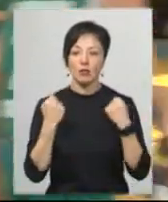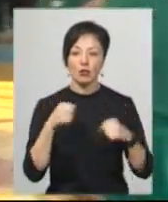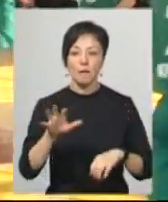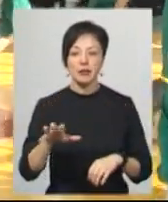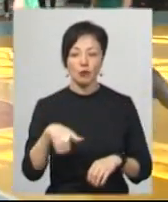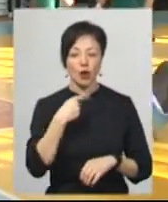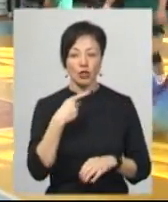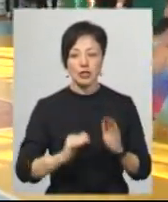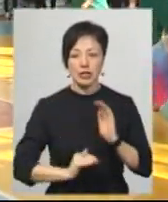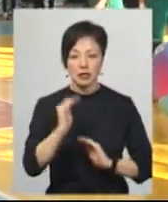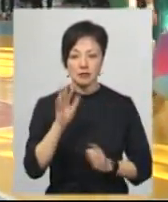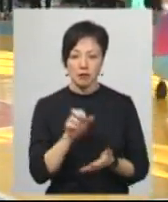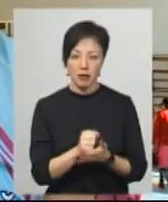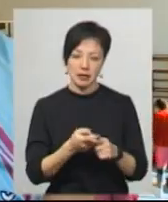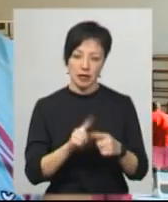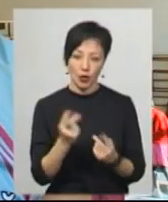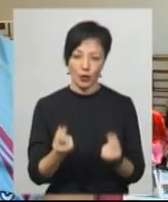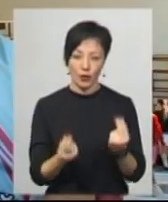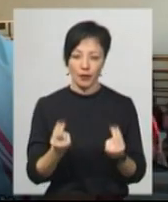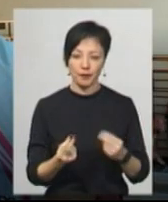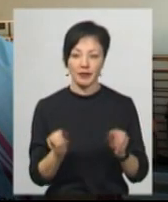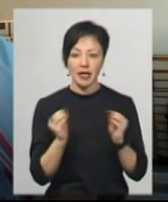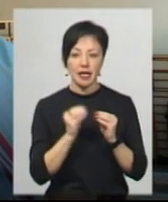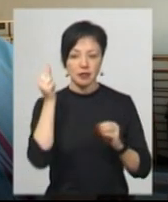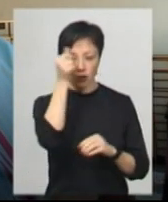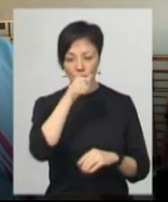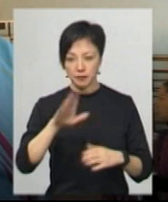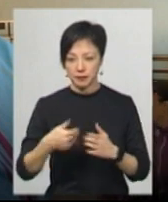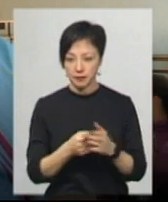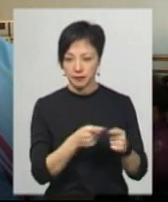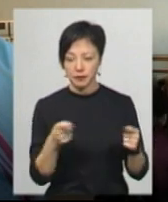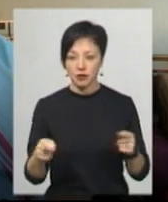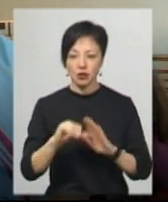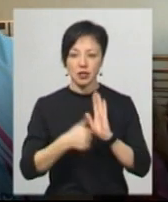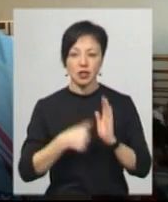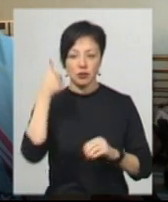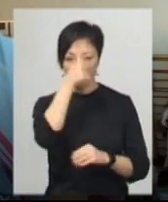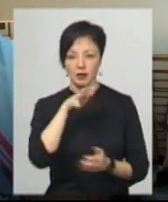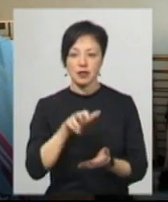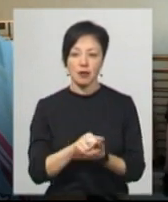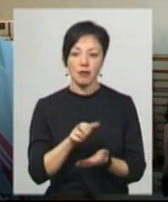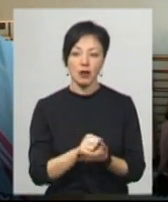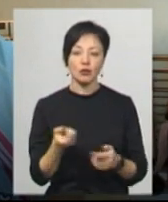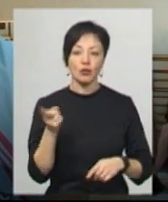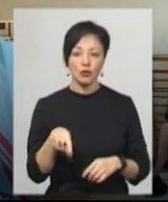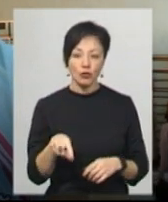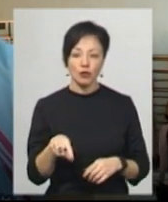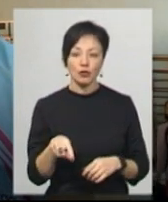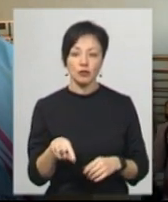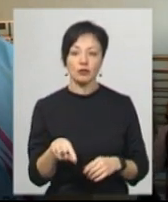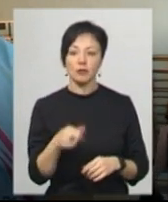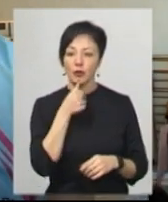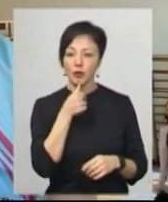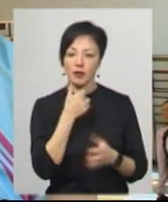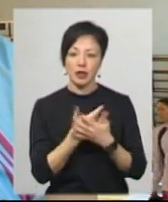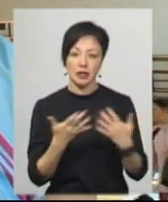баскетболу, каже, з дитинства займається цією грою. 10 років, це вже майже 16 років займаюся, тому якось так пробував